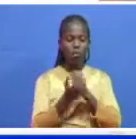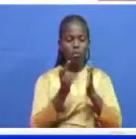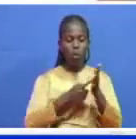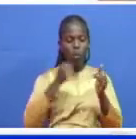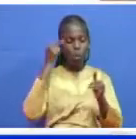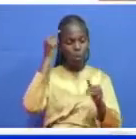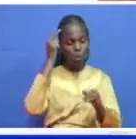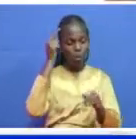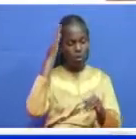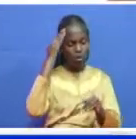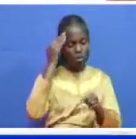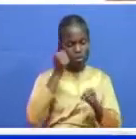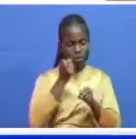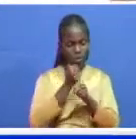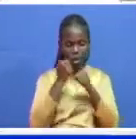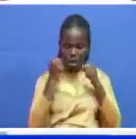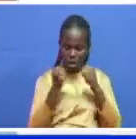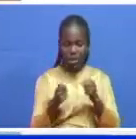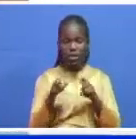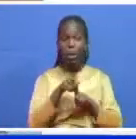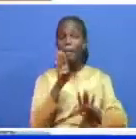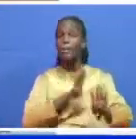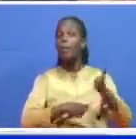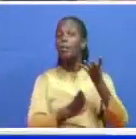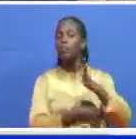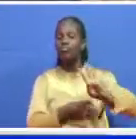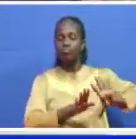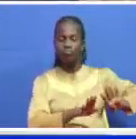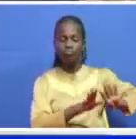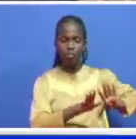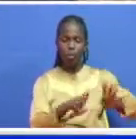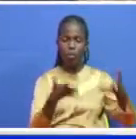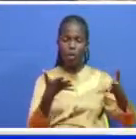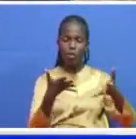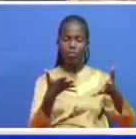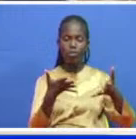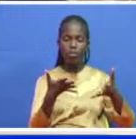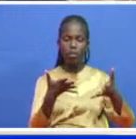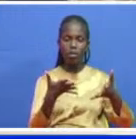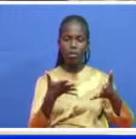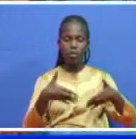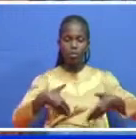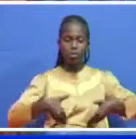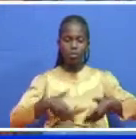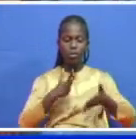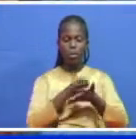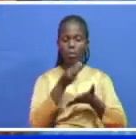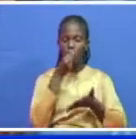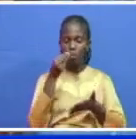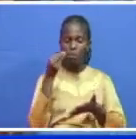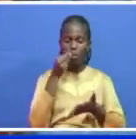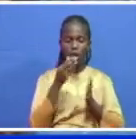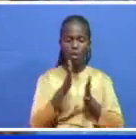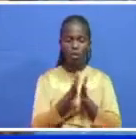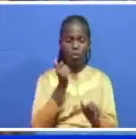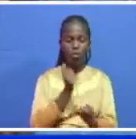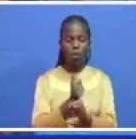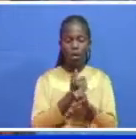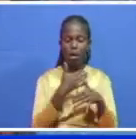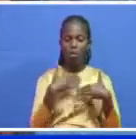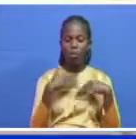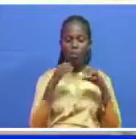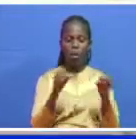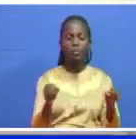mo na kuivetanga na mituwa mithuku ili tonya kwa nanga uone woe vinda ni mwika angime misini na angima tena mawia atukula